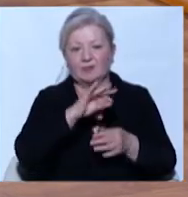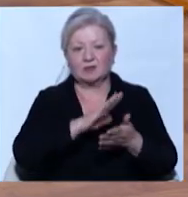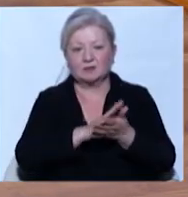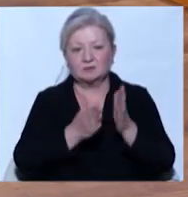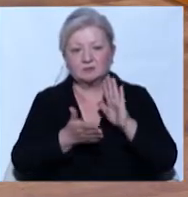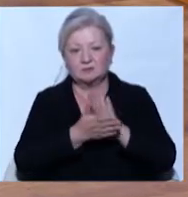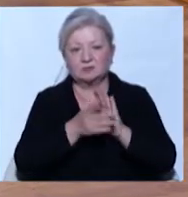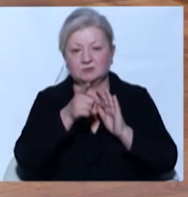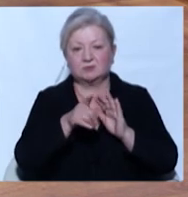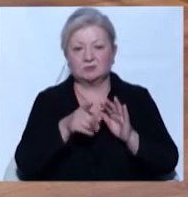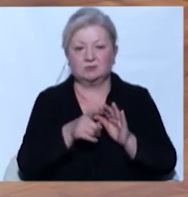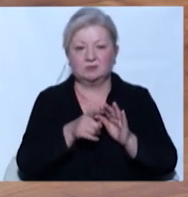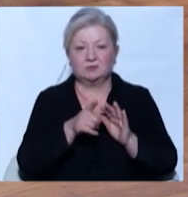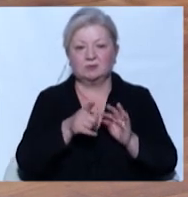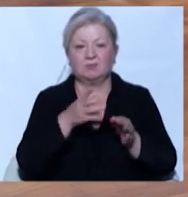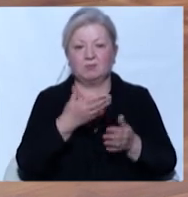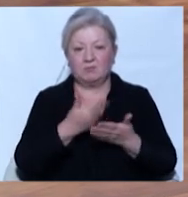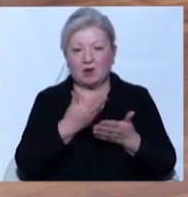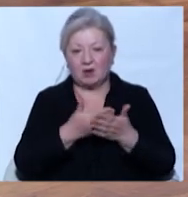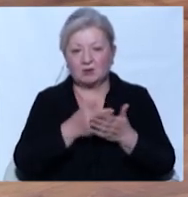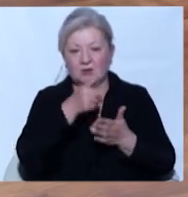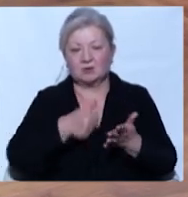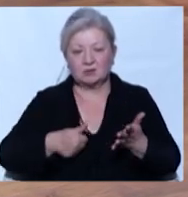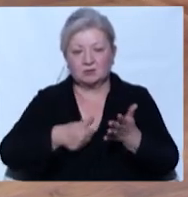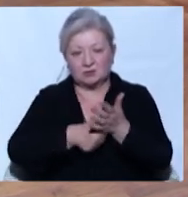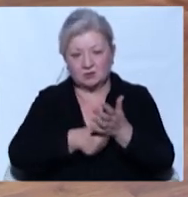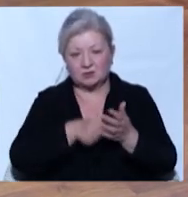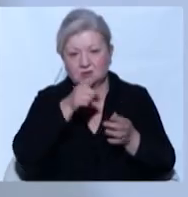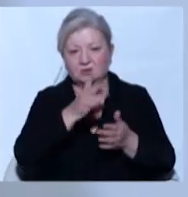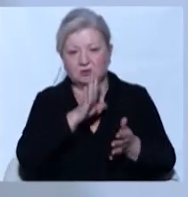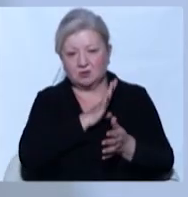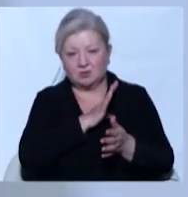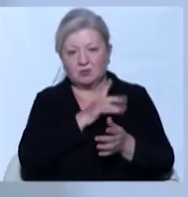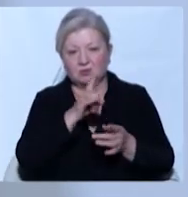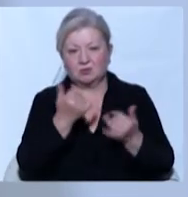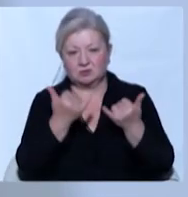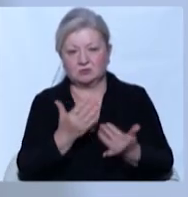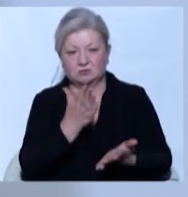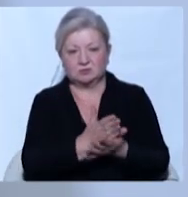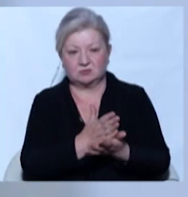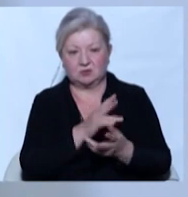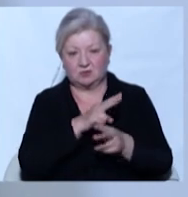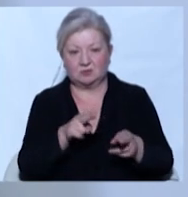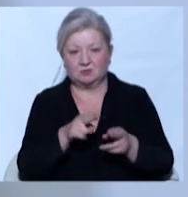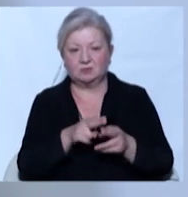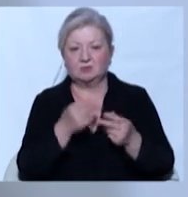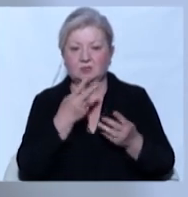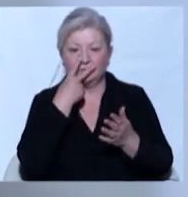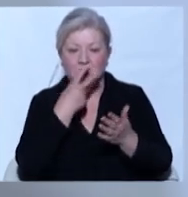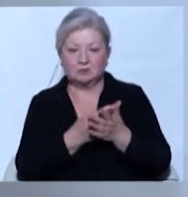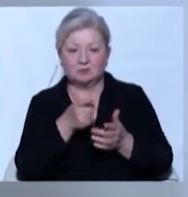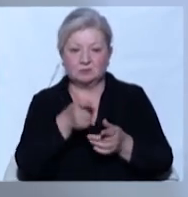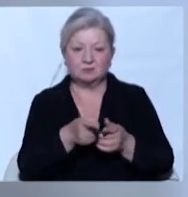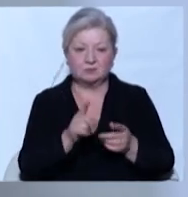სიტუაცია და ეს პროსტ მაგალითები მას დაეხმარა რომ იყოფილიყო ისეთი როგორიც დღეს გახლავთ. ნახეთ აქ რა მინდა